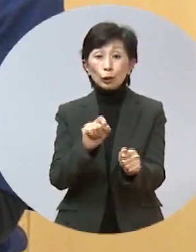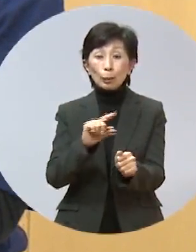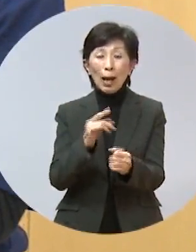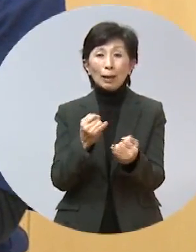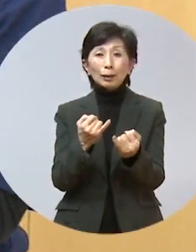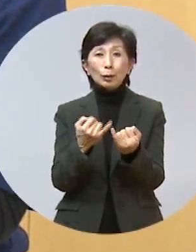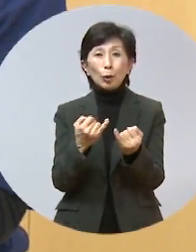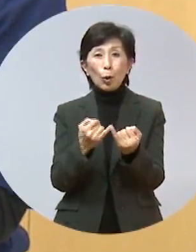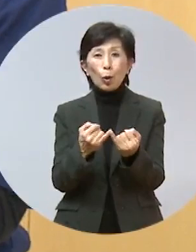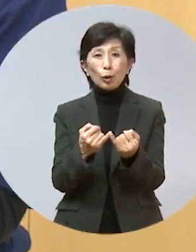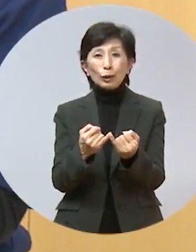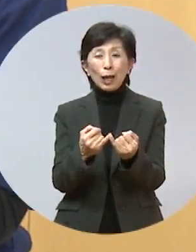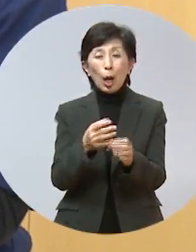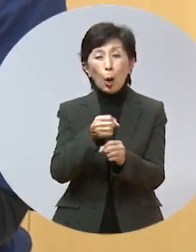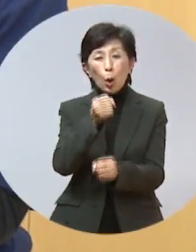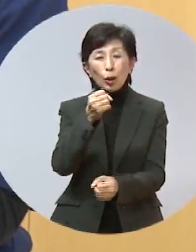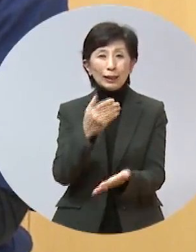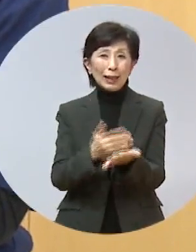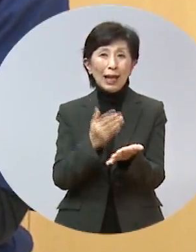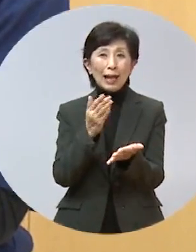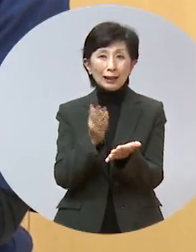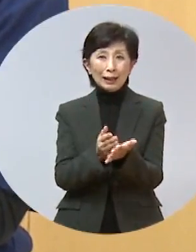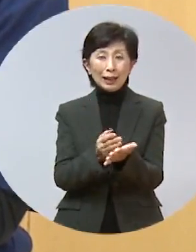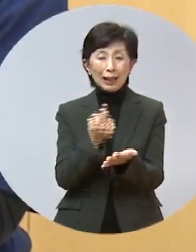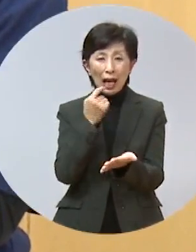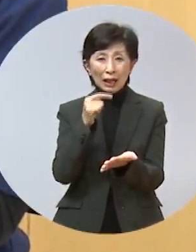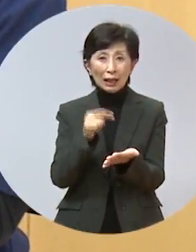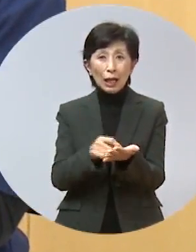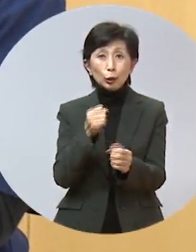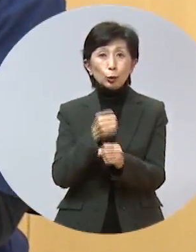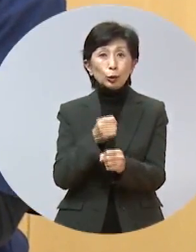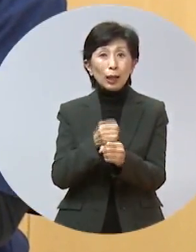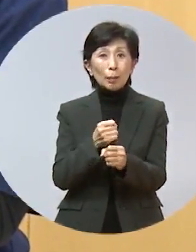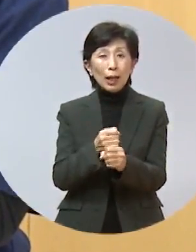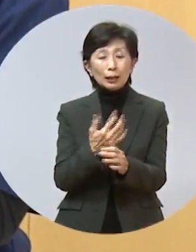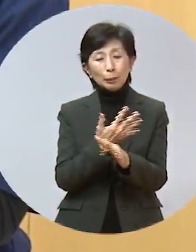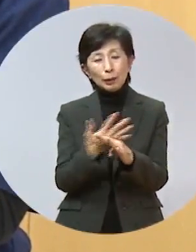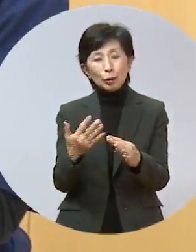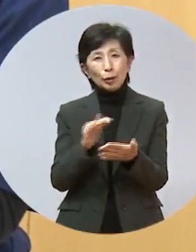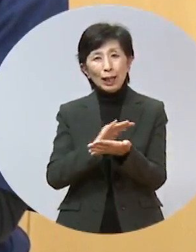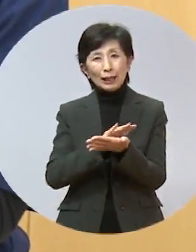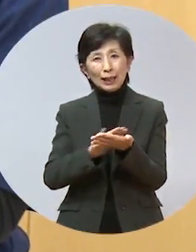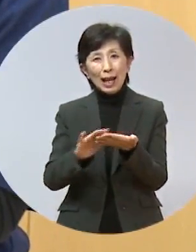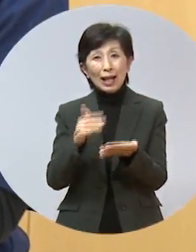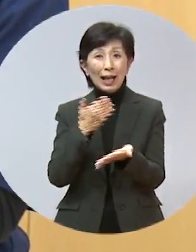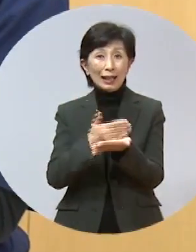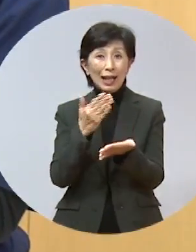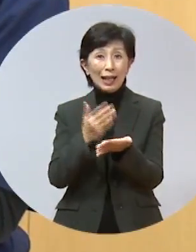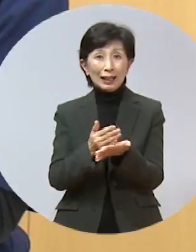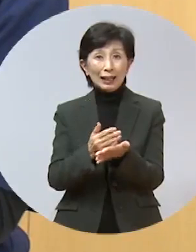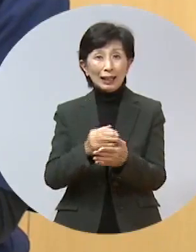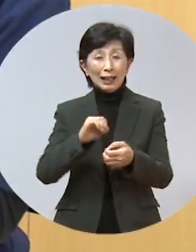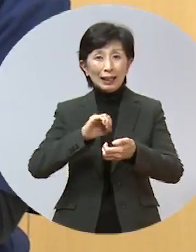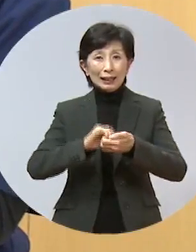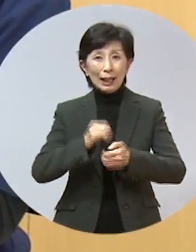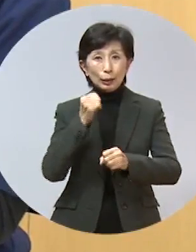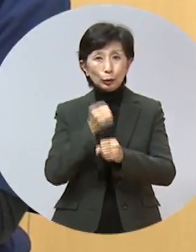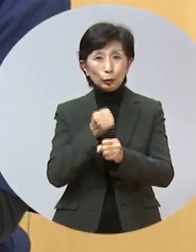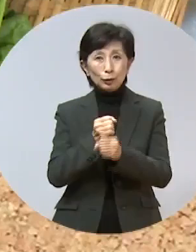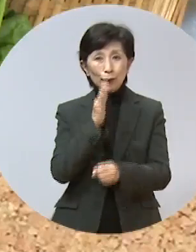れん草ケーキです。 発酵させないので簡単に作れます。 緑が綺麗なケーキなのでぜひ作ってみてください。